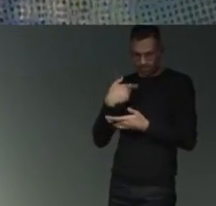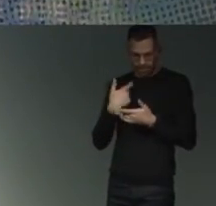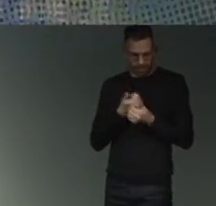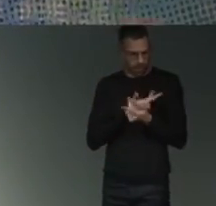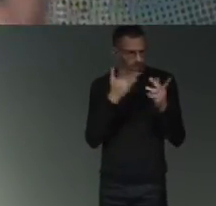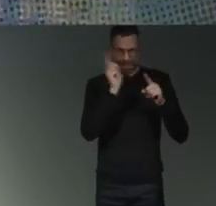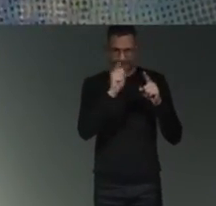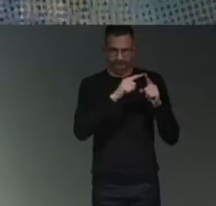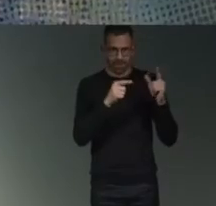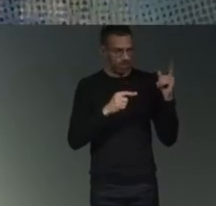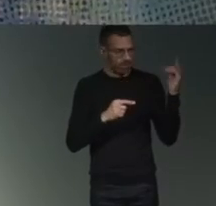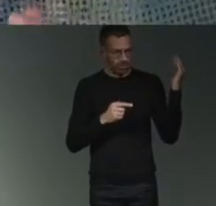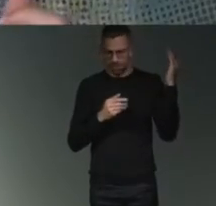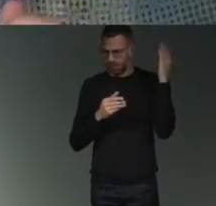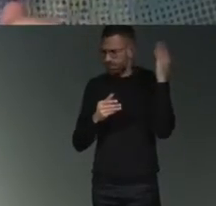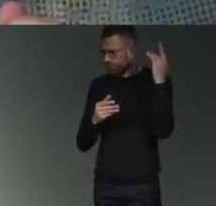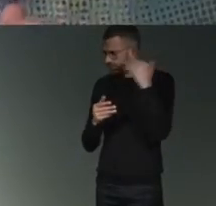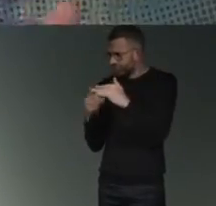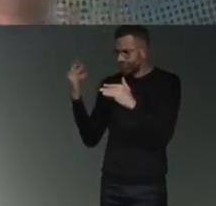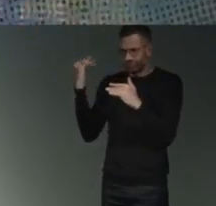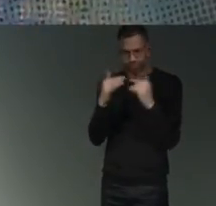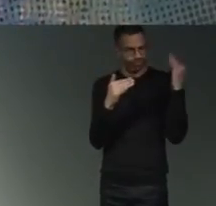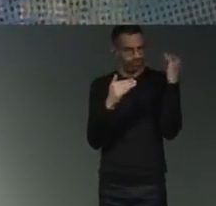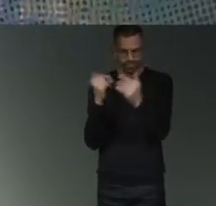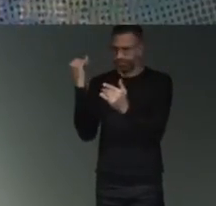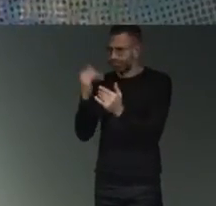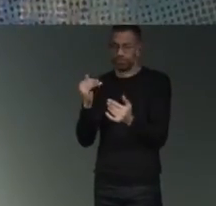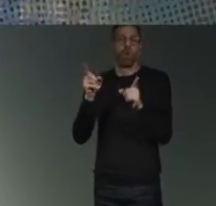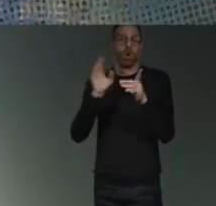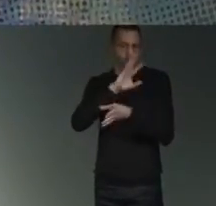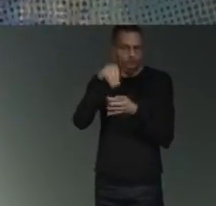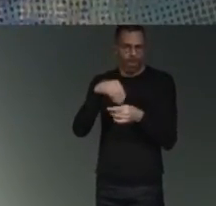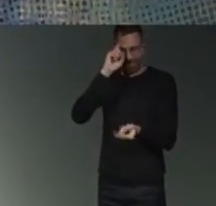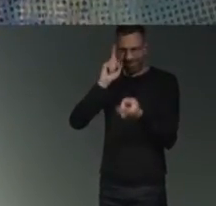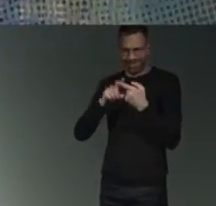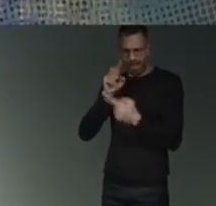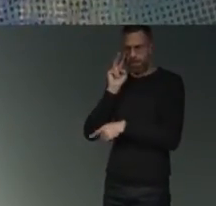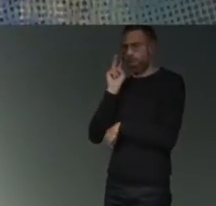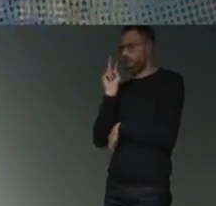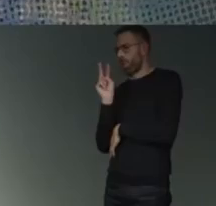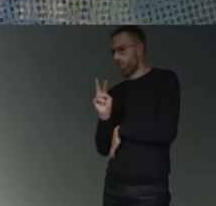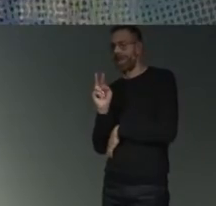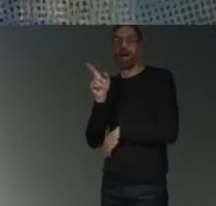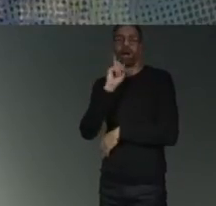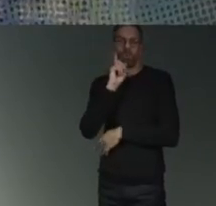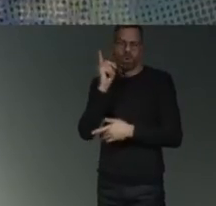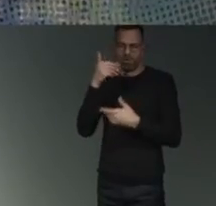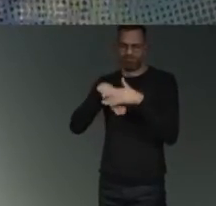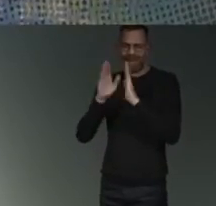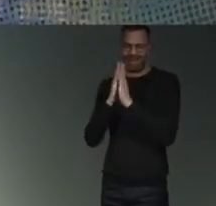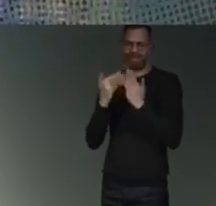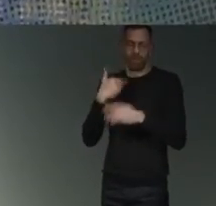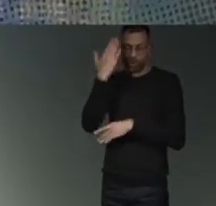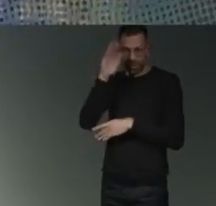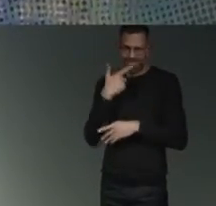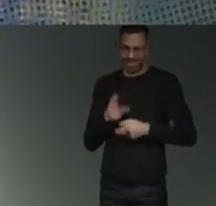choses, et y compris la question du regard. Puisque je savais qu'il y aurait dans ce livre cette scène très importante